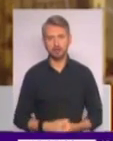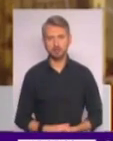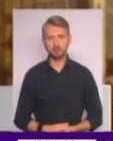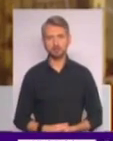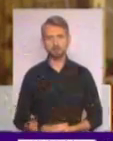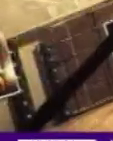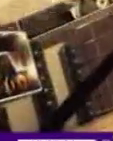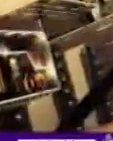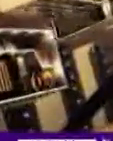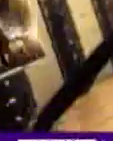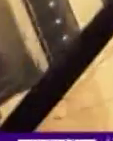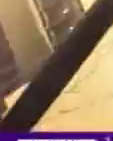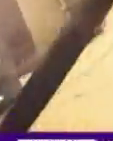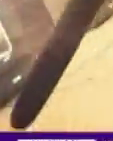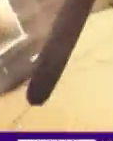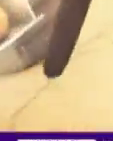дочекайтесь.